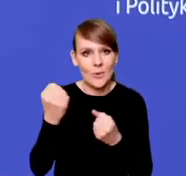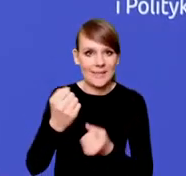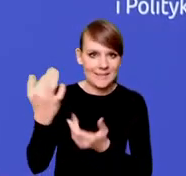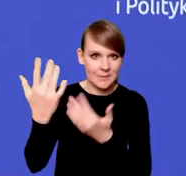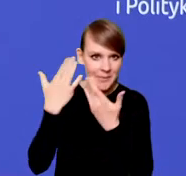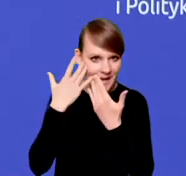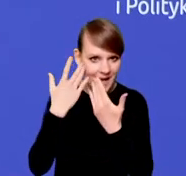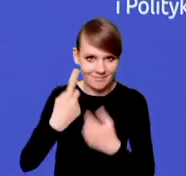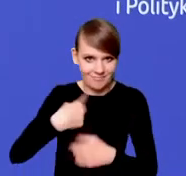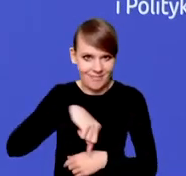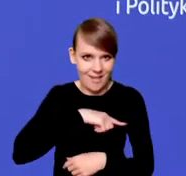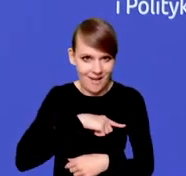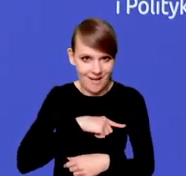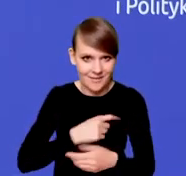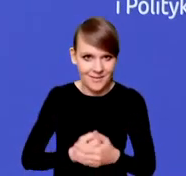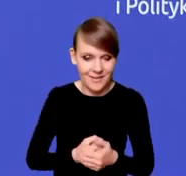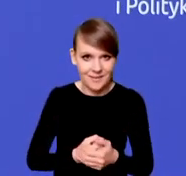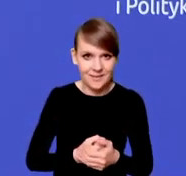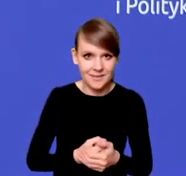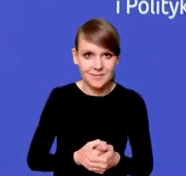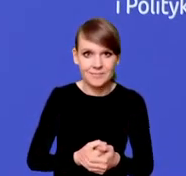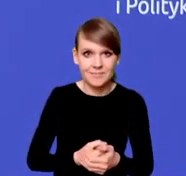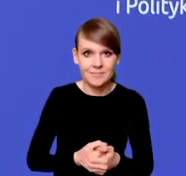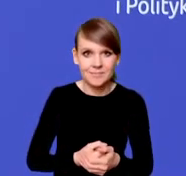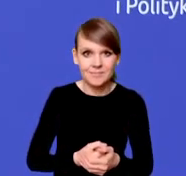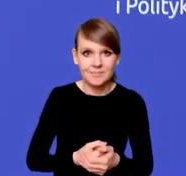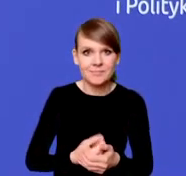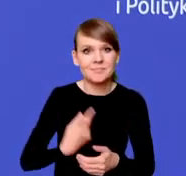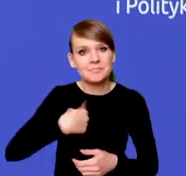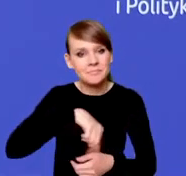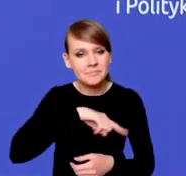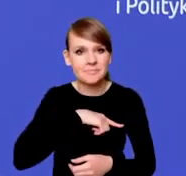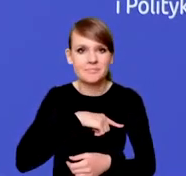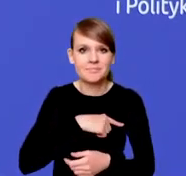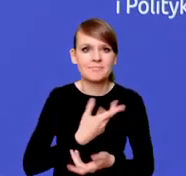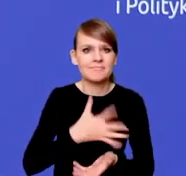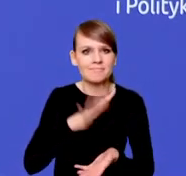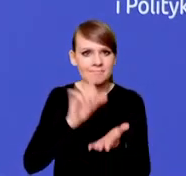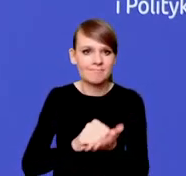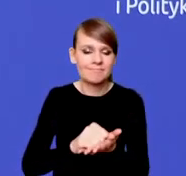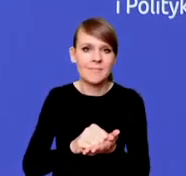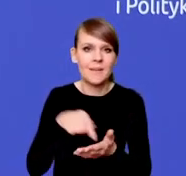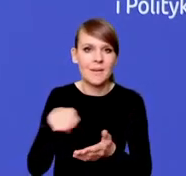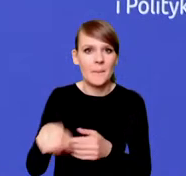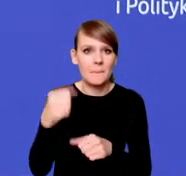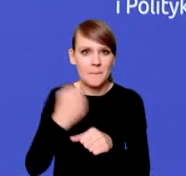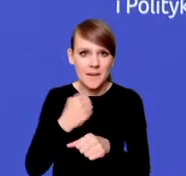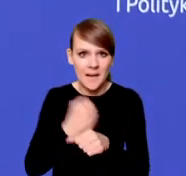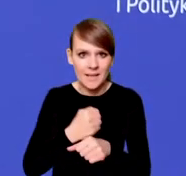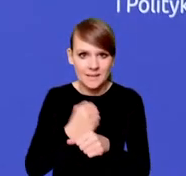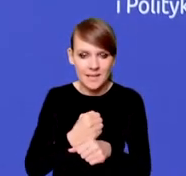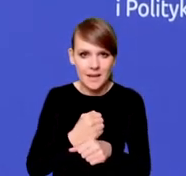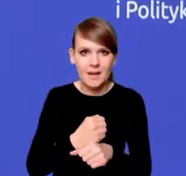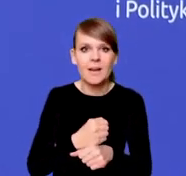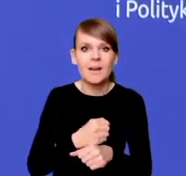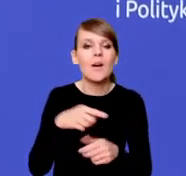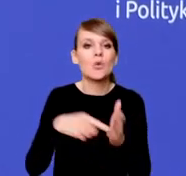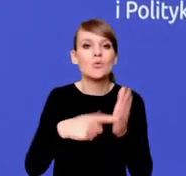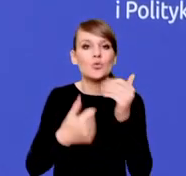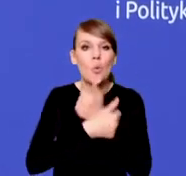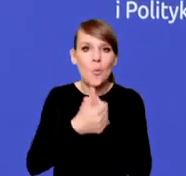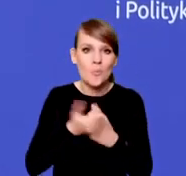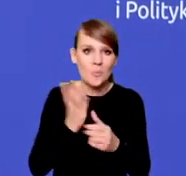nas, dla osób, które zajmują się pracami nad dokumentami